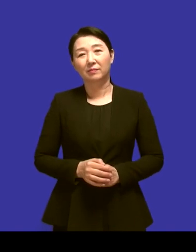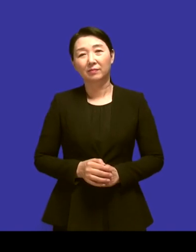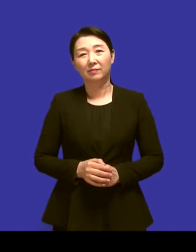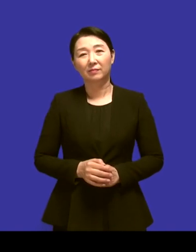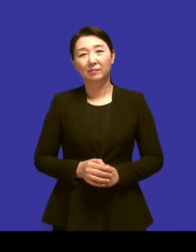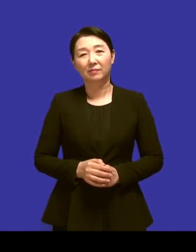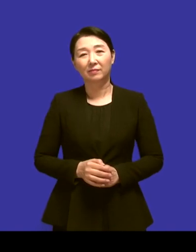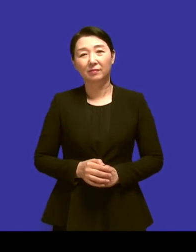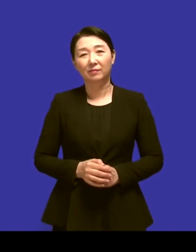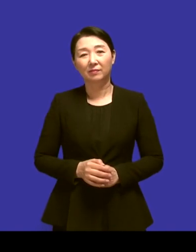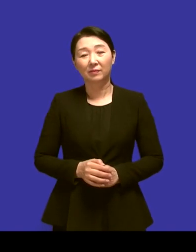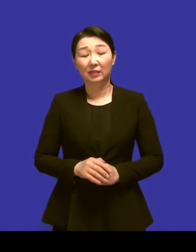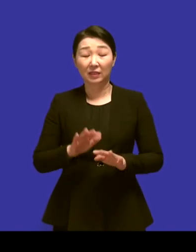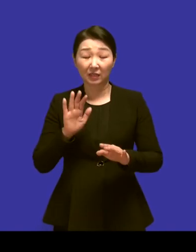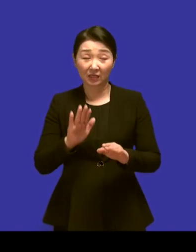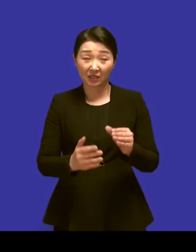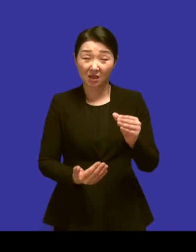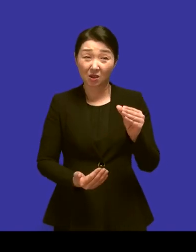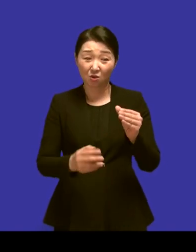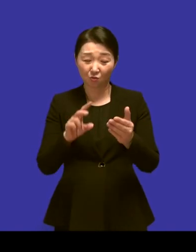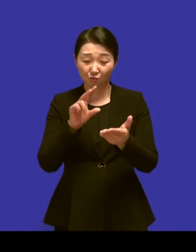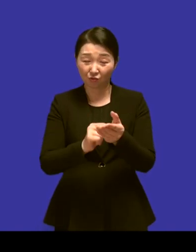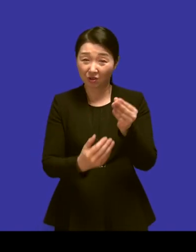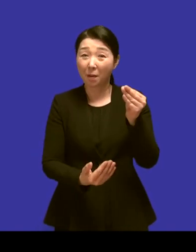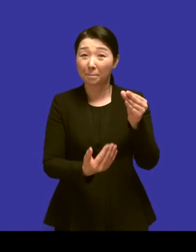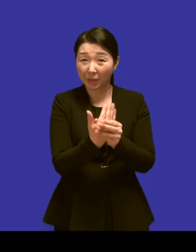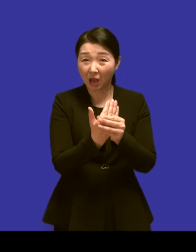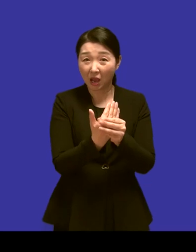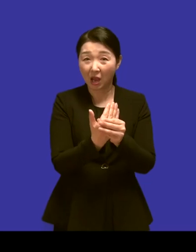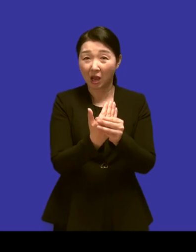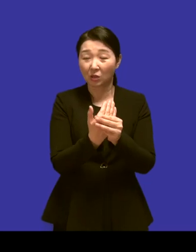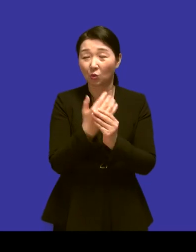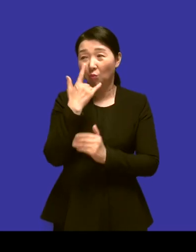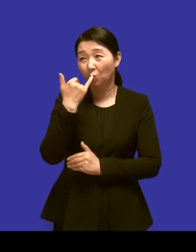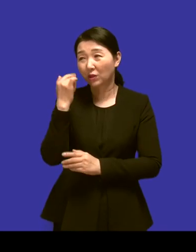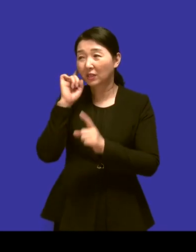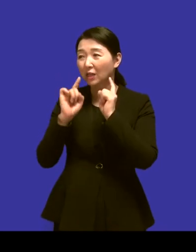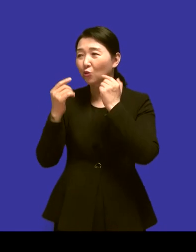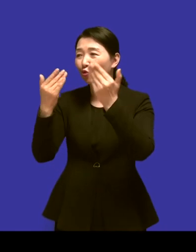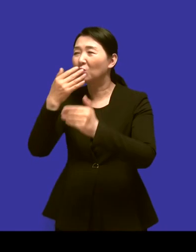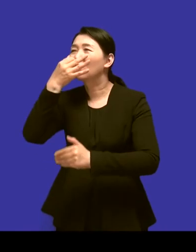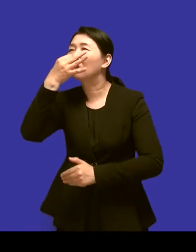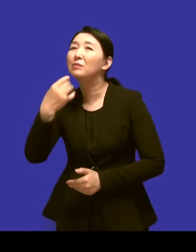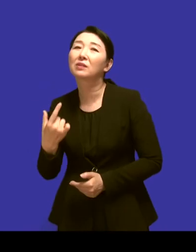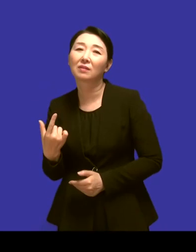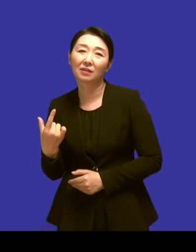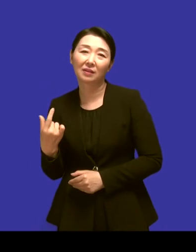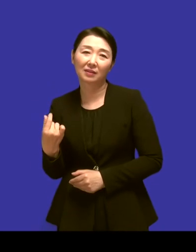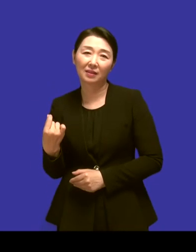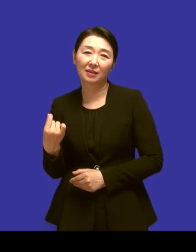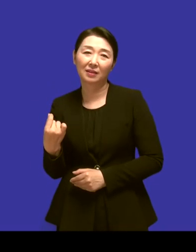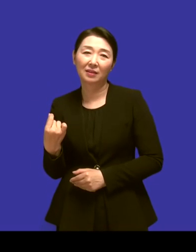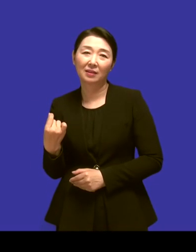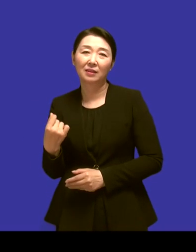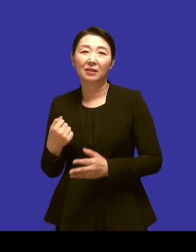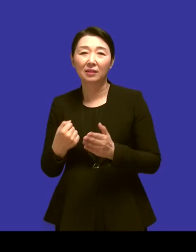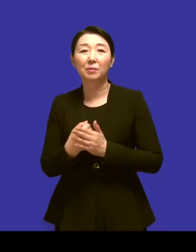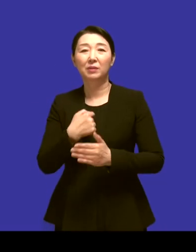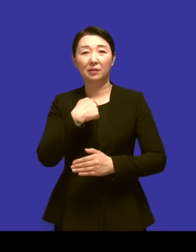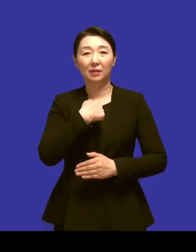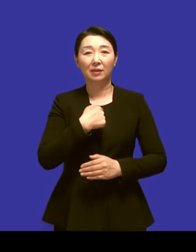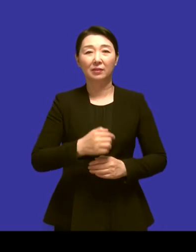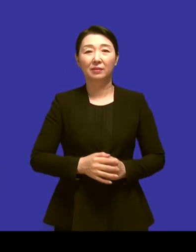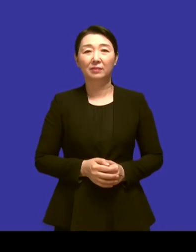이제 사고를 치거나 엄마 아빠의 마음을 상처를 주면 더 힘들어 하시겠구나 생각이 들었어서 그래서 아 그러면